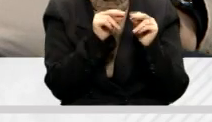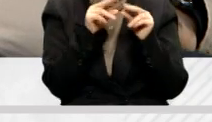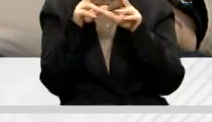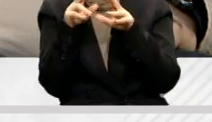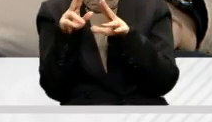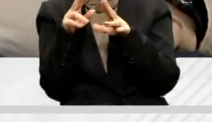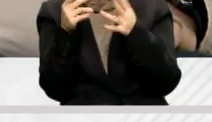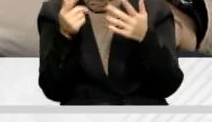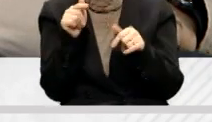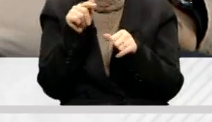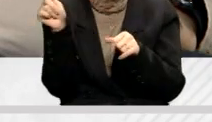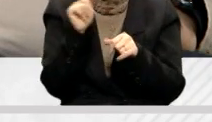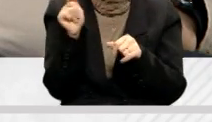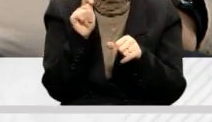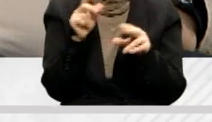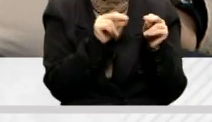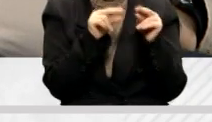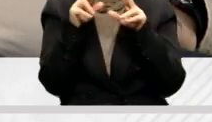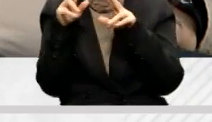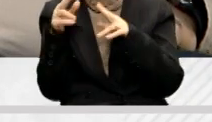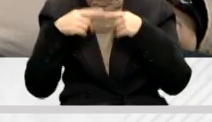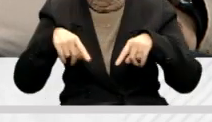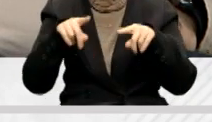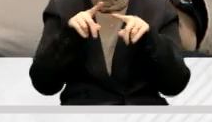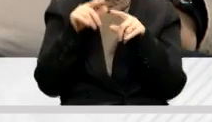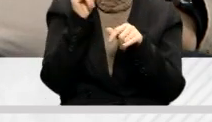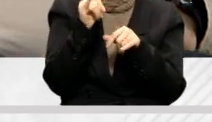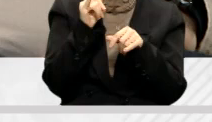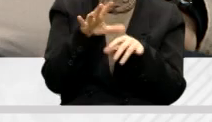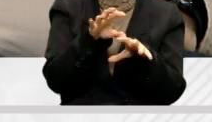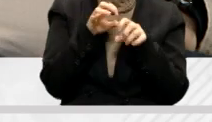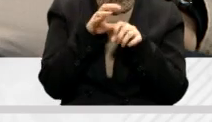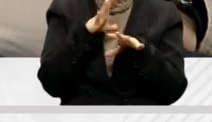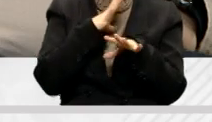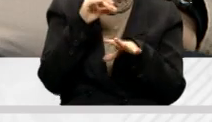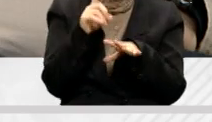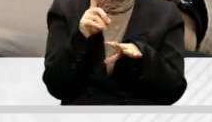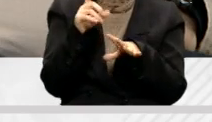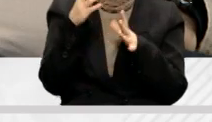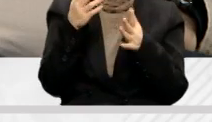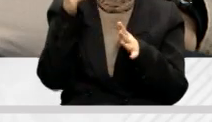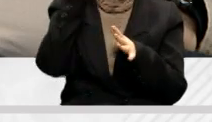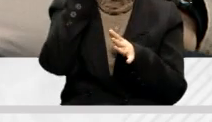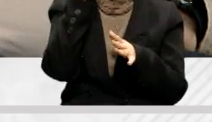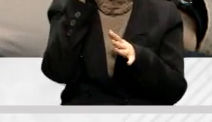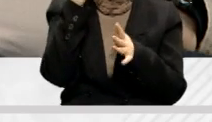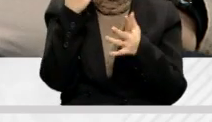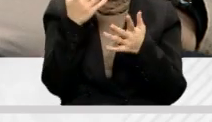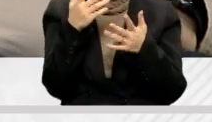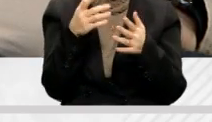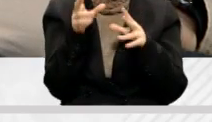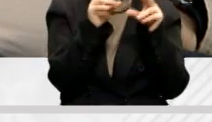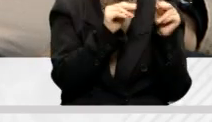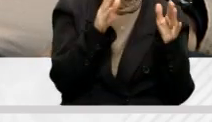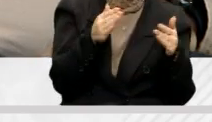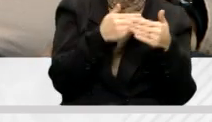Ya da bu alarmla sürekli uyanma hali bizi negatif etkiliyor mu? Bir de mesela telefon ve benzeri uyuduğumuz odada olmaması gerekir